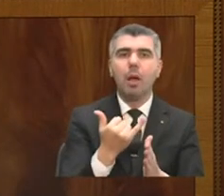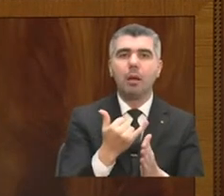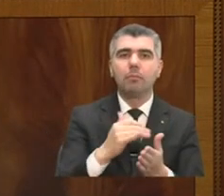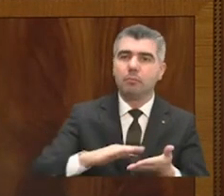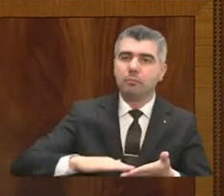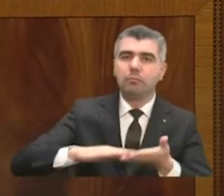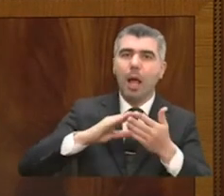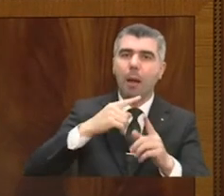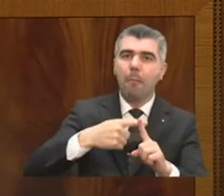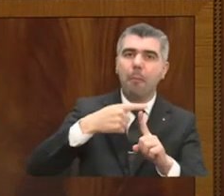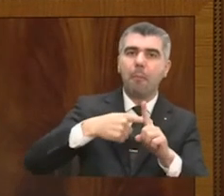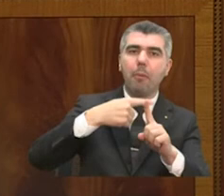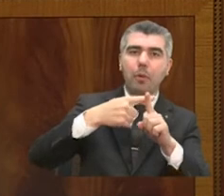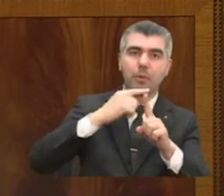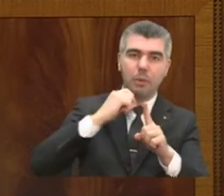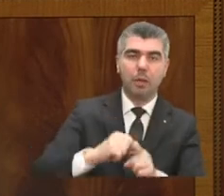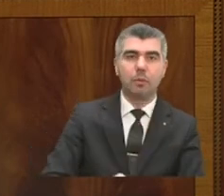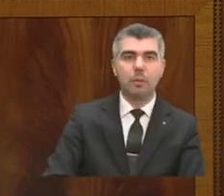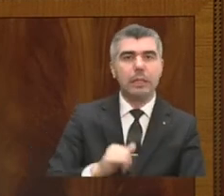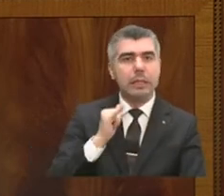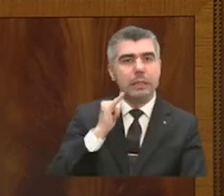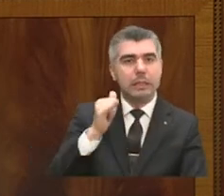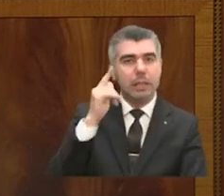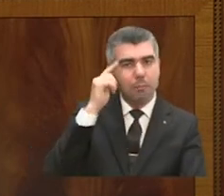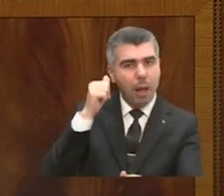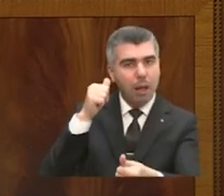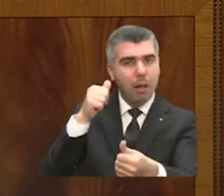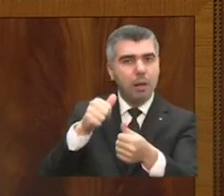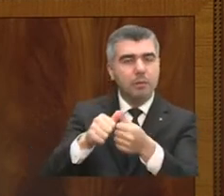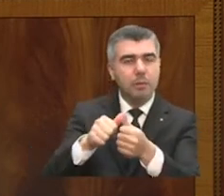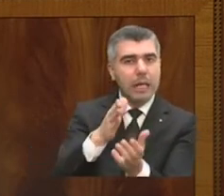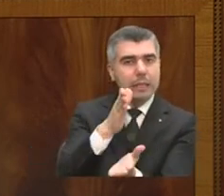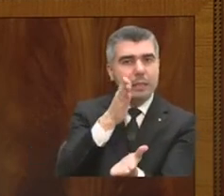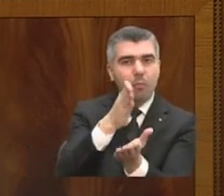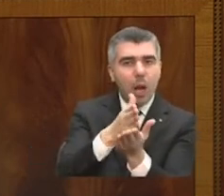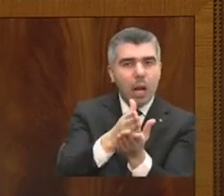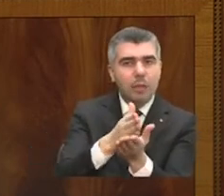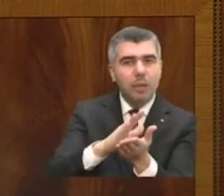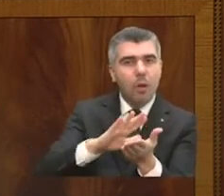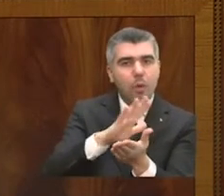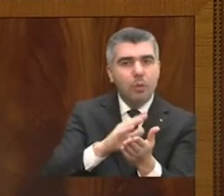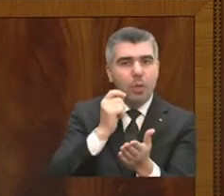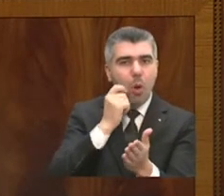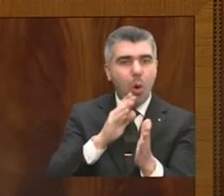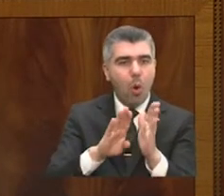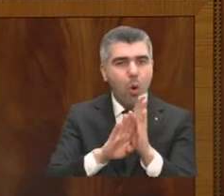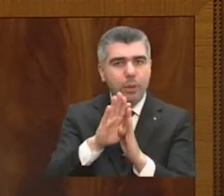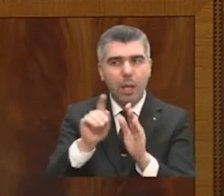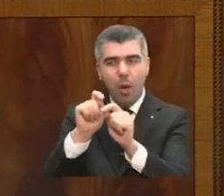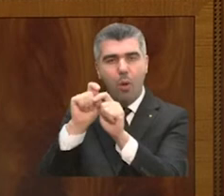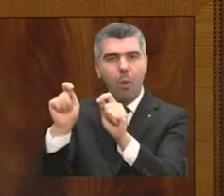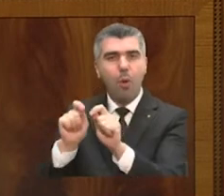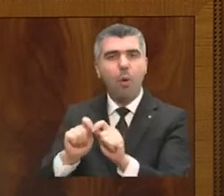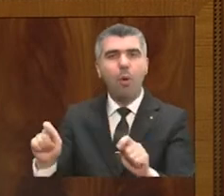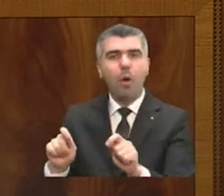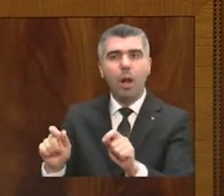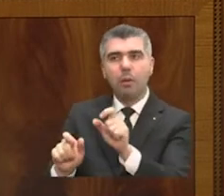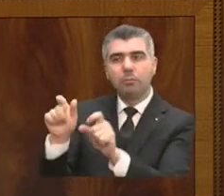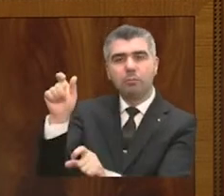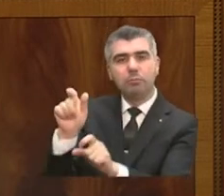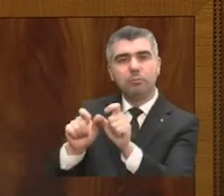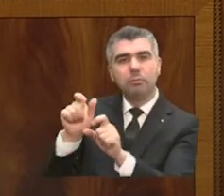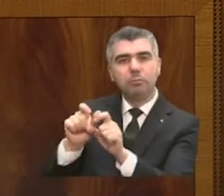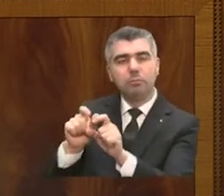évidemment de toucher les intérêts de Maroc en tant que pays, qui se développe en tant que pays, qui